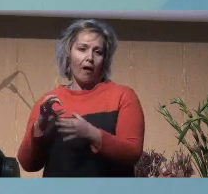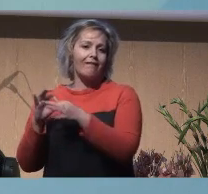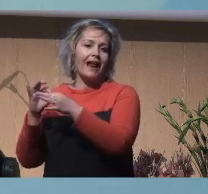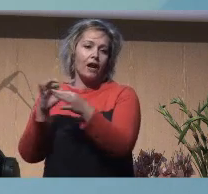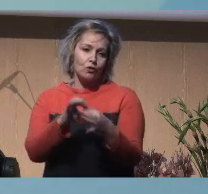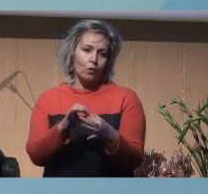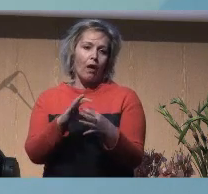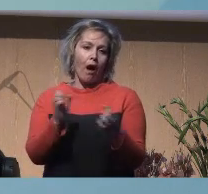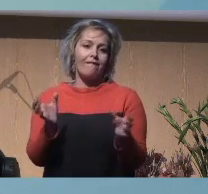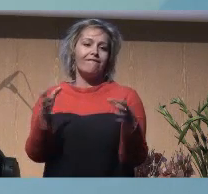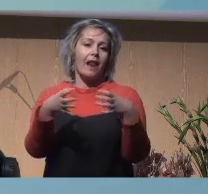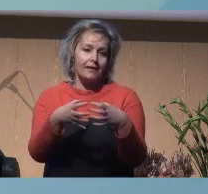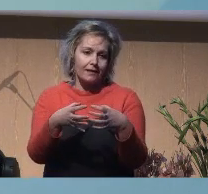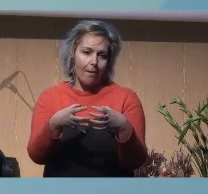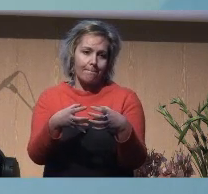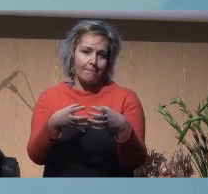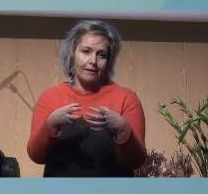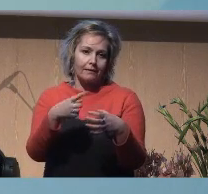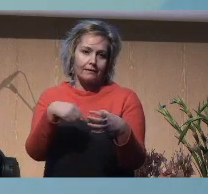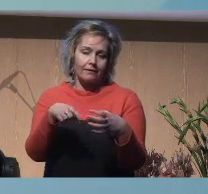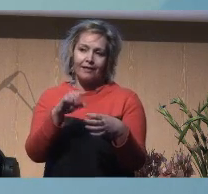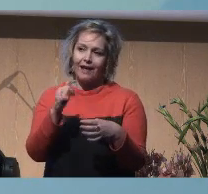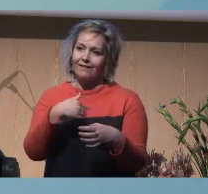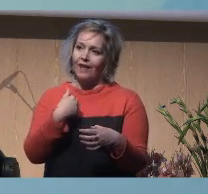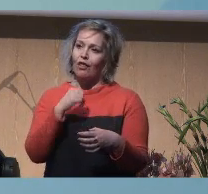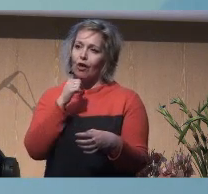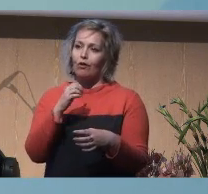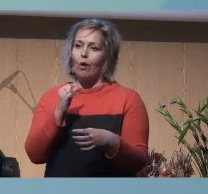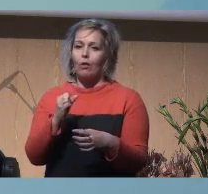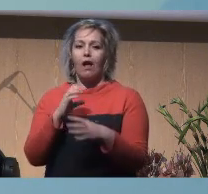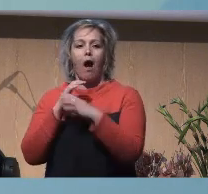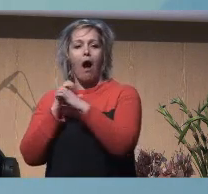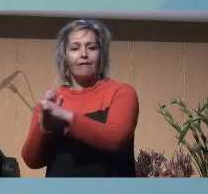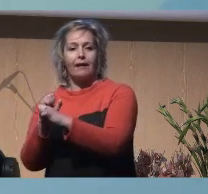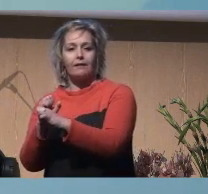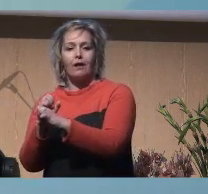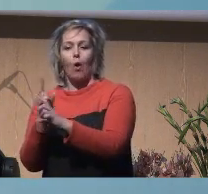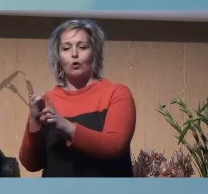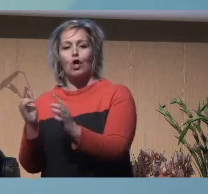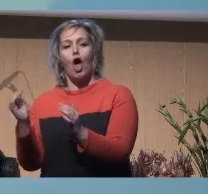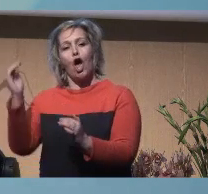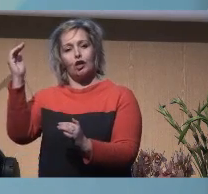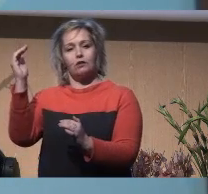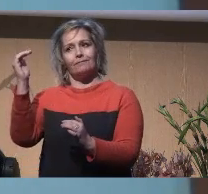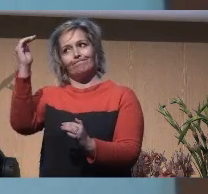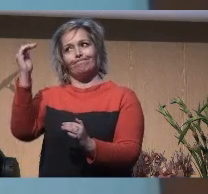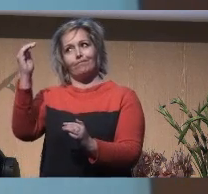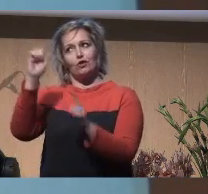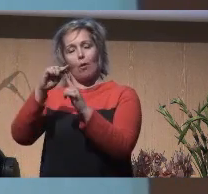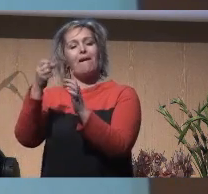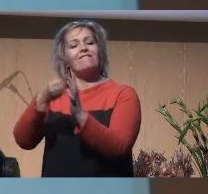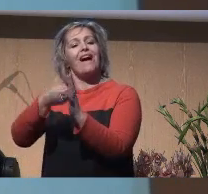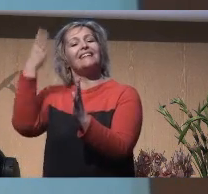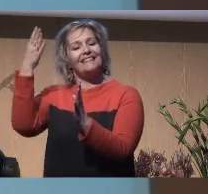relasjonene, av fellesskapet. Så derfor så må vi holde avhengigheten også høyt oppe som